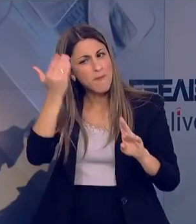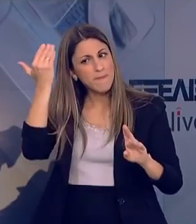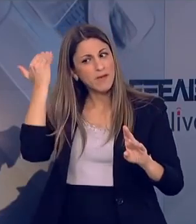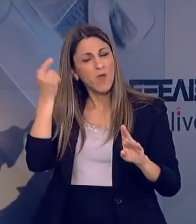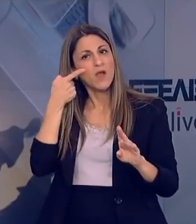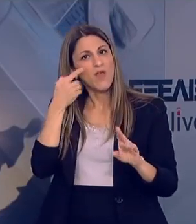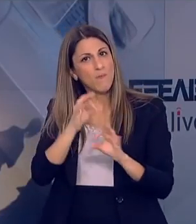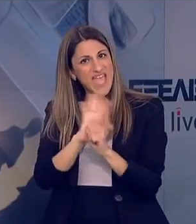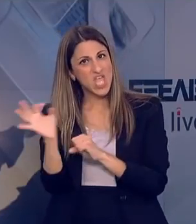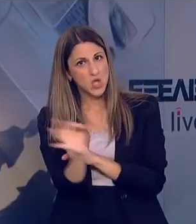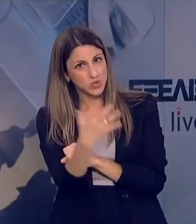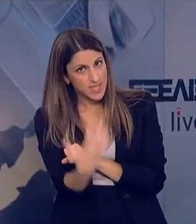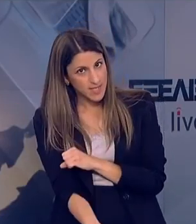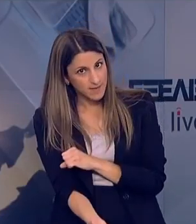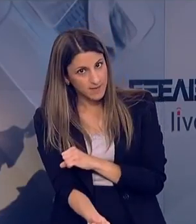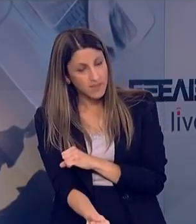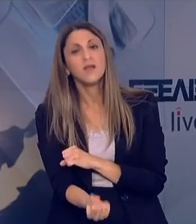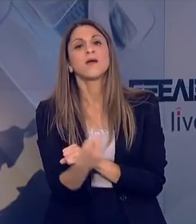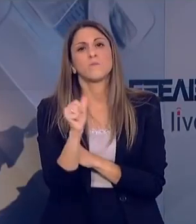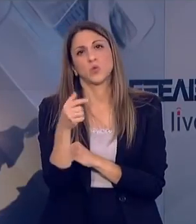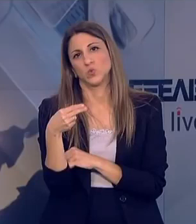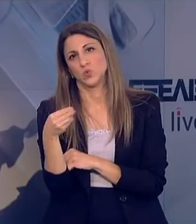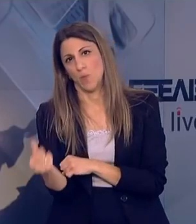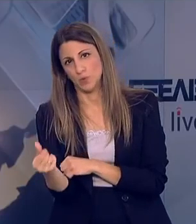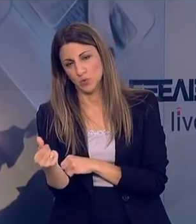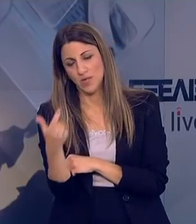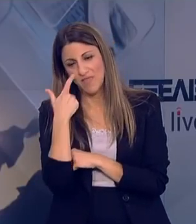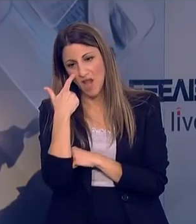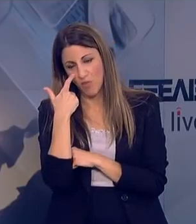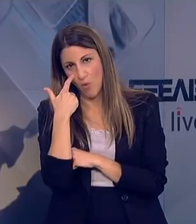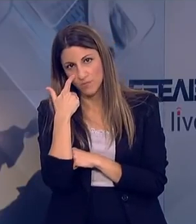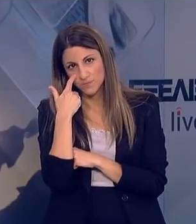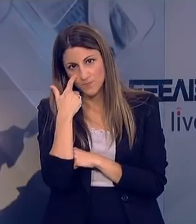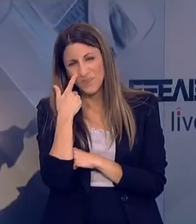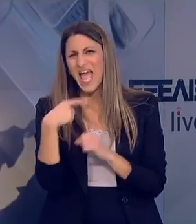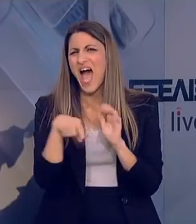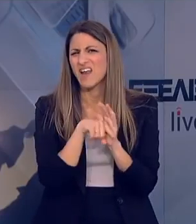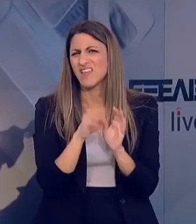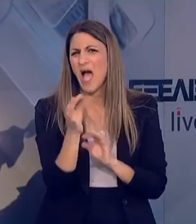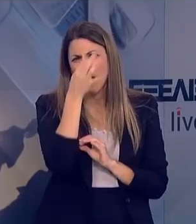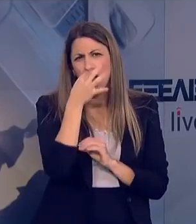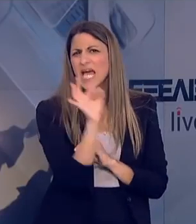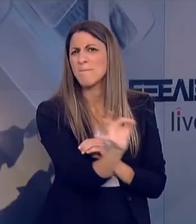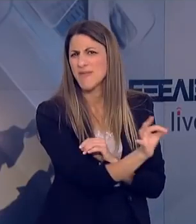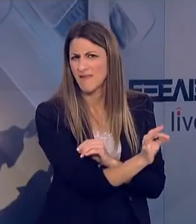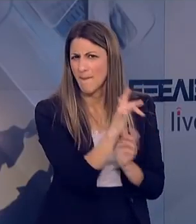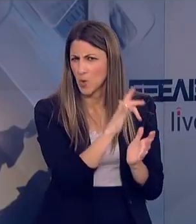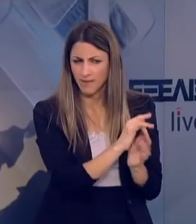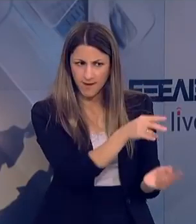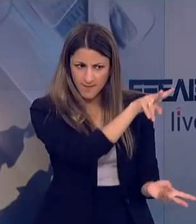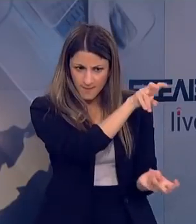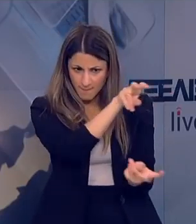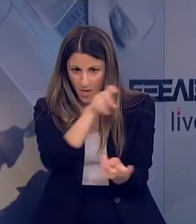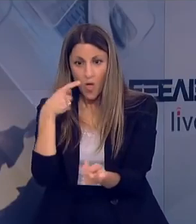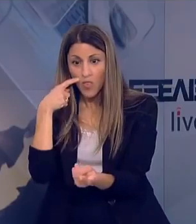να δει αν υπήρχε ο ιός σε αυτά τα κρούσματα. Αυτός είναι ο ένας τρόπος, να πάρει δηλαδή όλα τα αρνητικά για γρήπη δείγματα από τα κέντρα αναφοράς και να εξετάσει